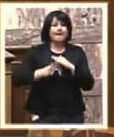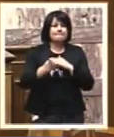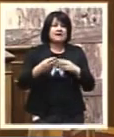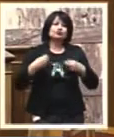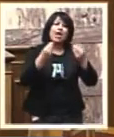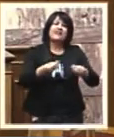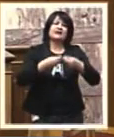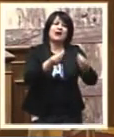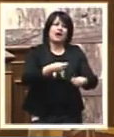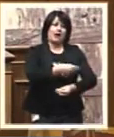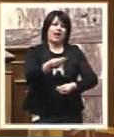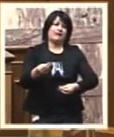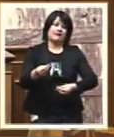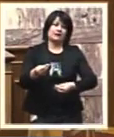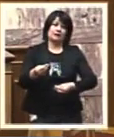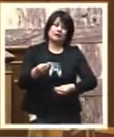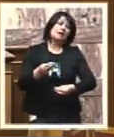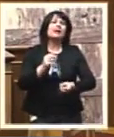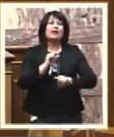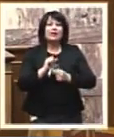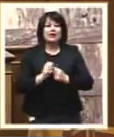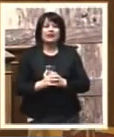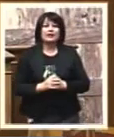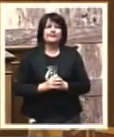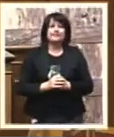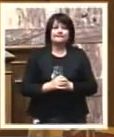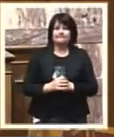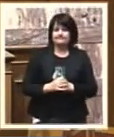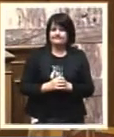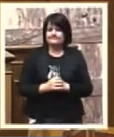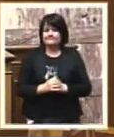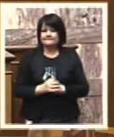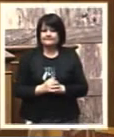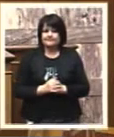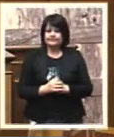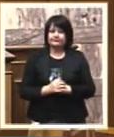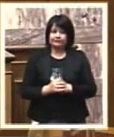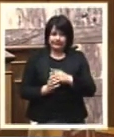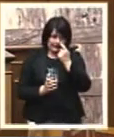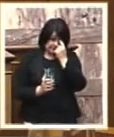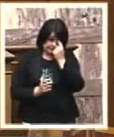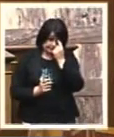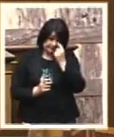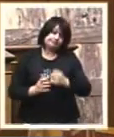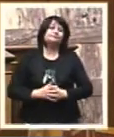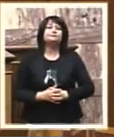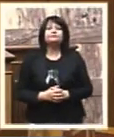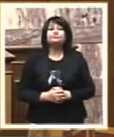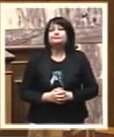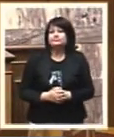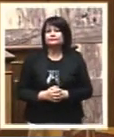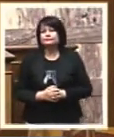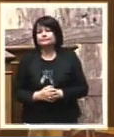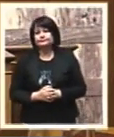προνομίων και όχι για την εξασφάλιση δημοκρατικών και κοινωνικών δικαιωμάτων. Ακόμα